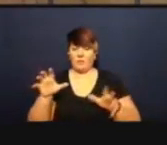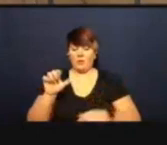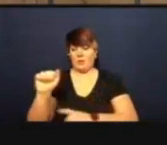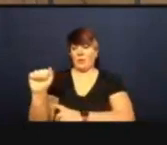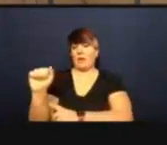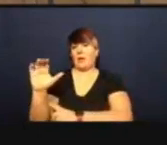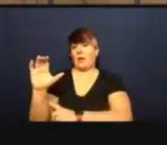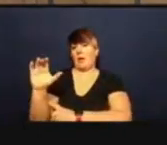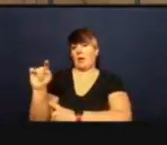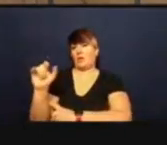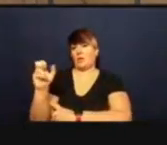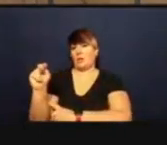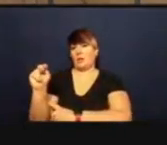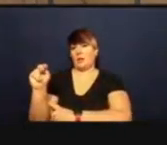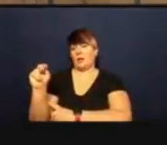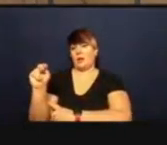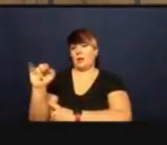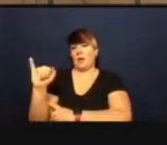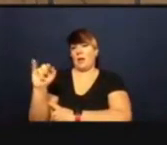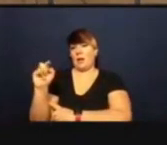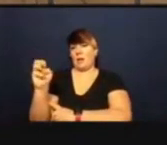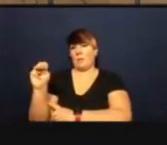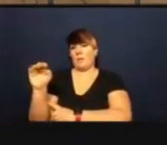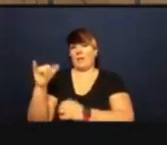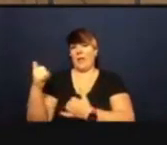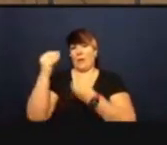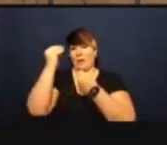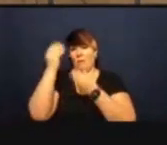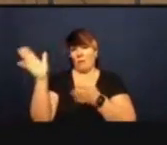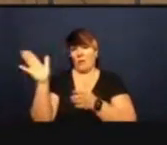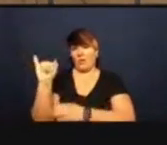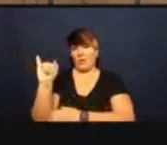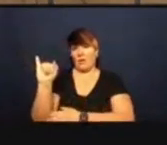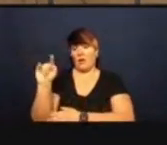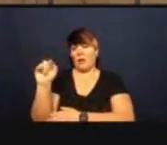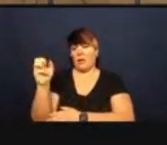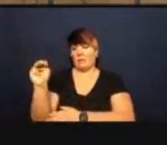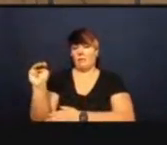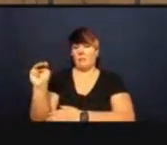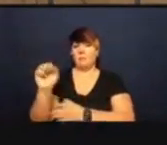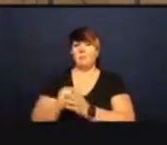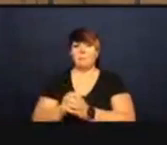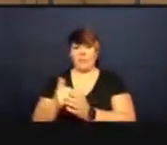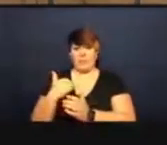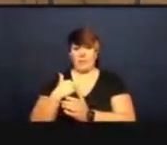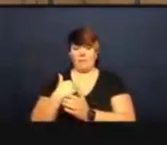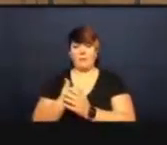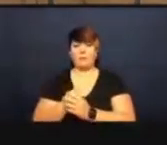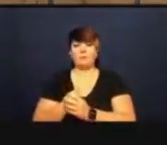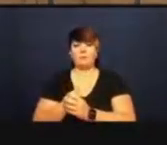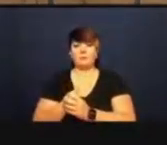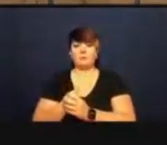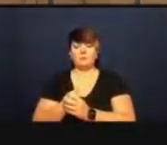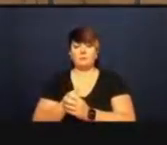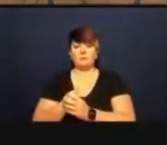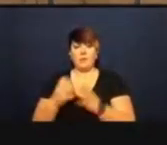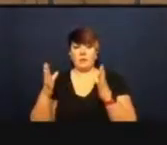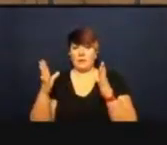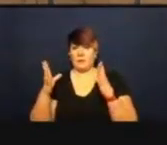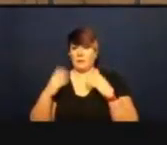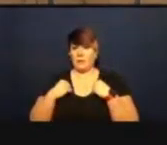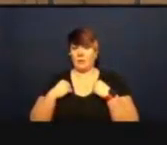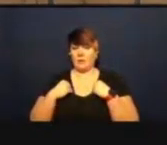Kwa sasa tumezungumzia mambo yote muhimu na sasa tutazungumzia maelezo